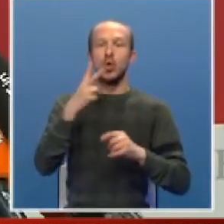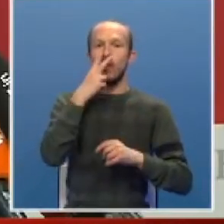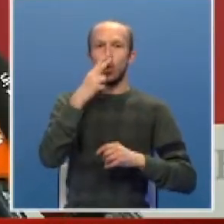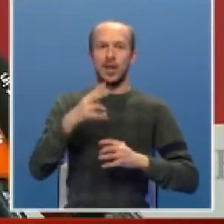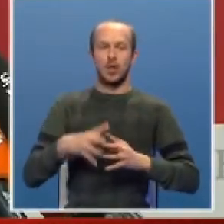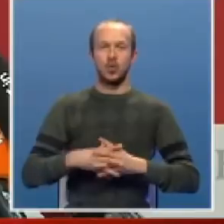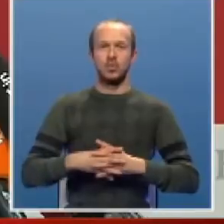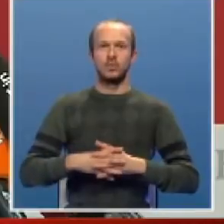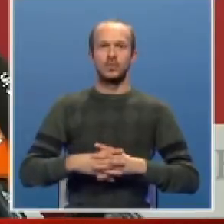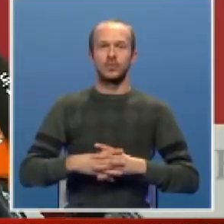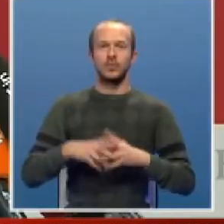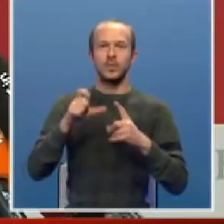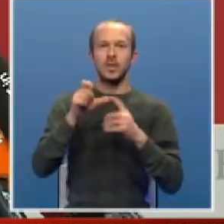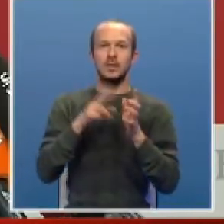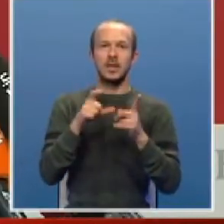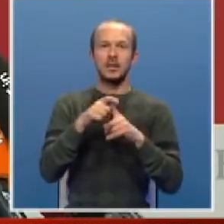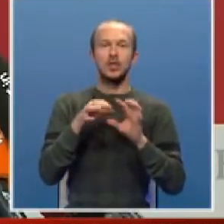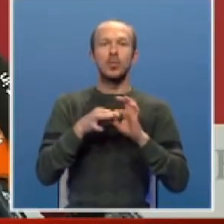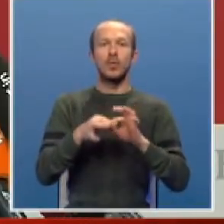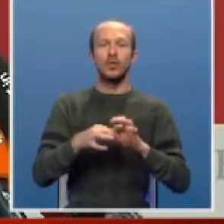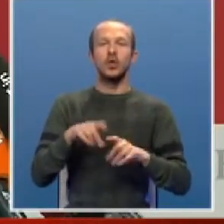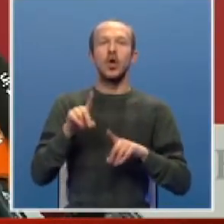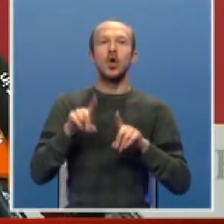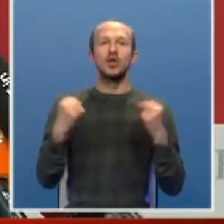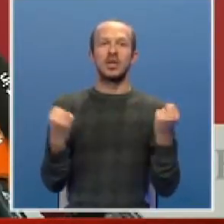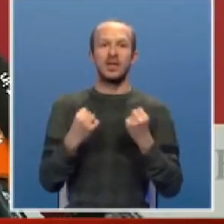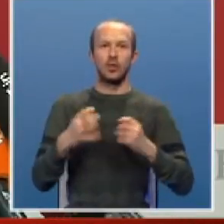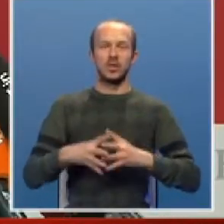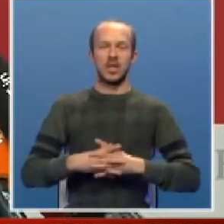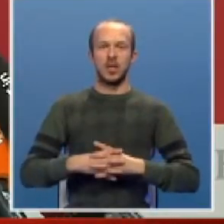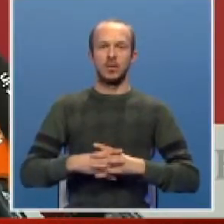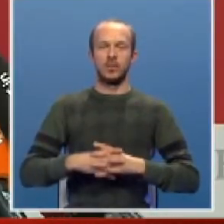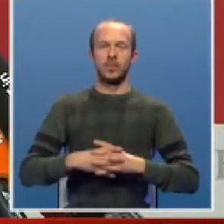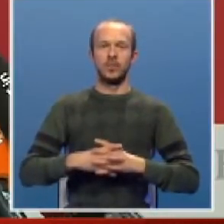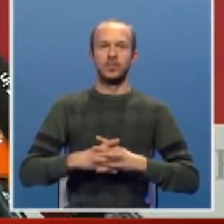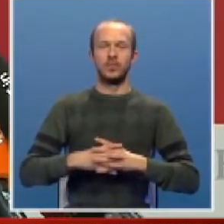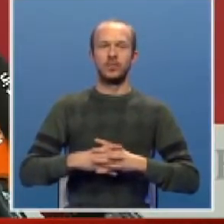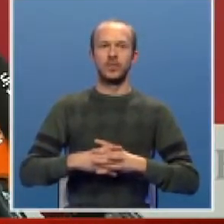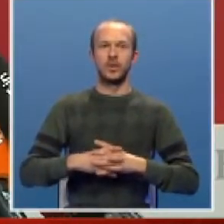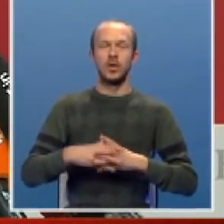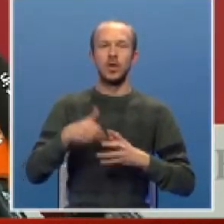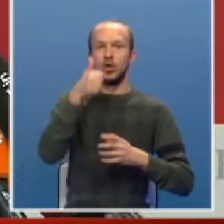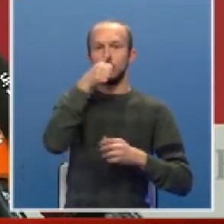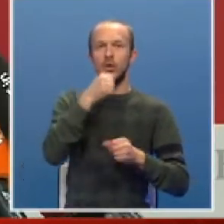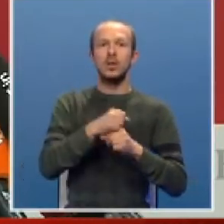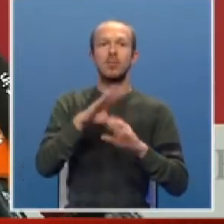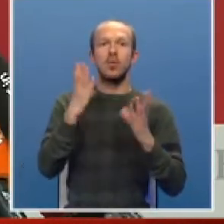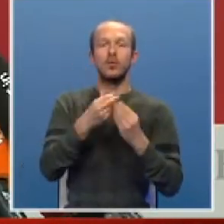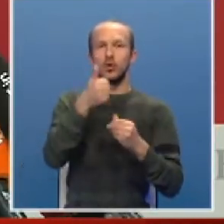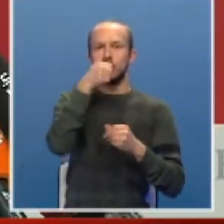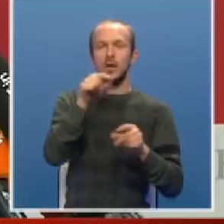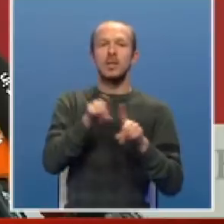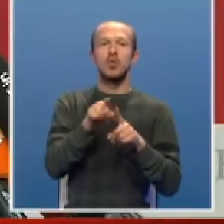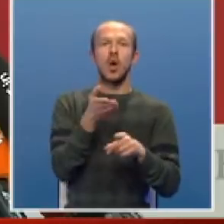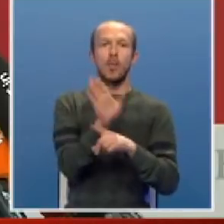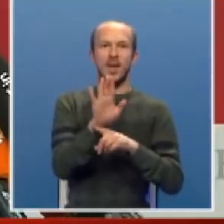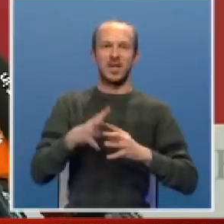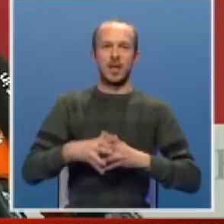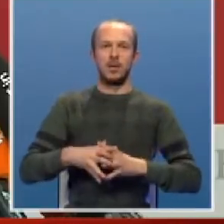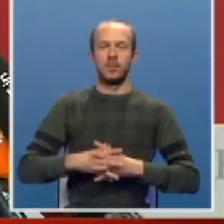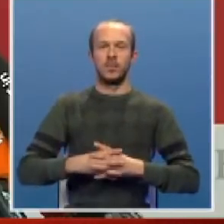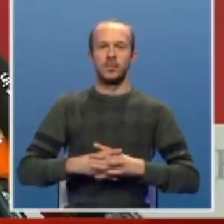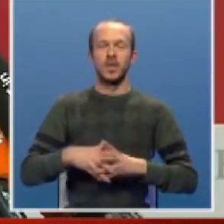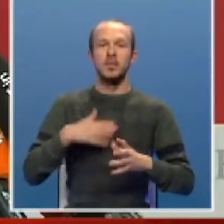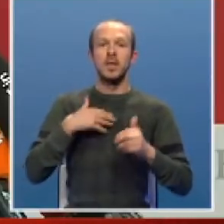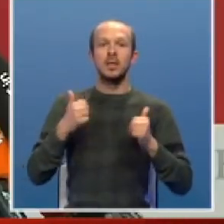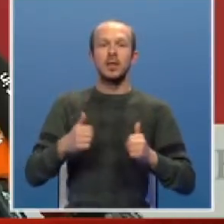pogledu SNSD će provoditi određene aktivnosti. Sad ću se vratiti ponovo na ono što radimo kao partija.